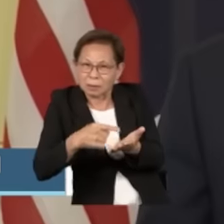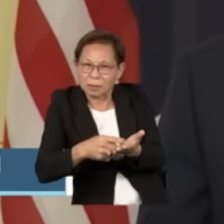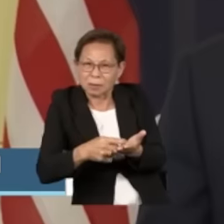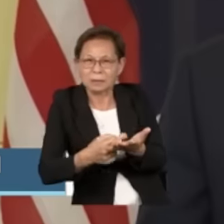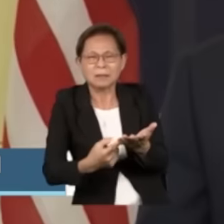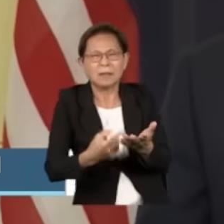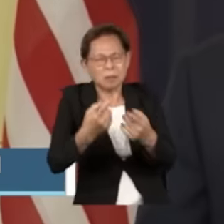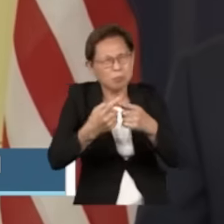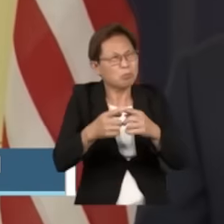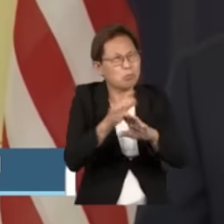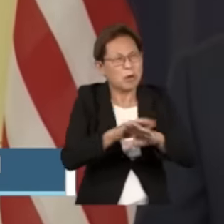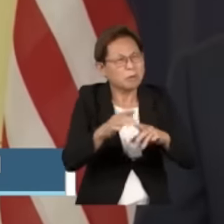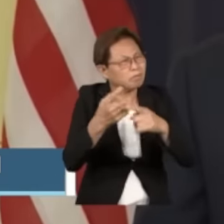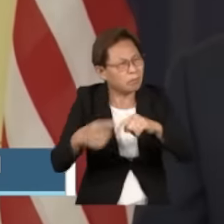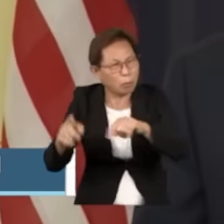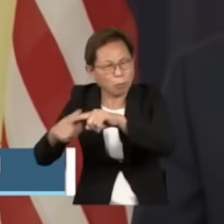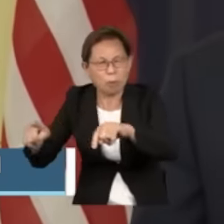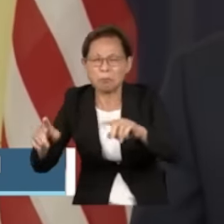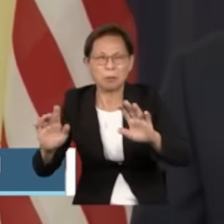bukan saja berbeda tapi